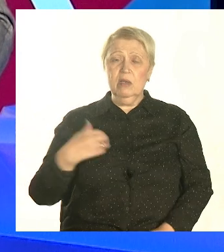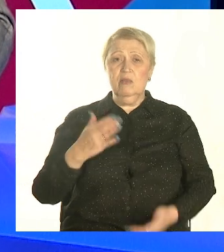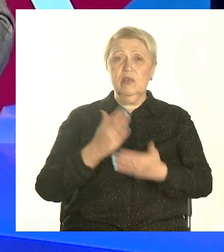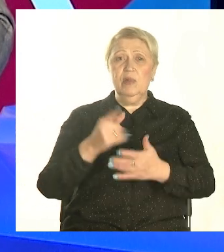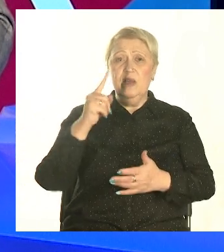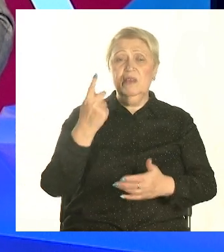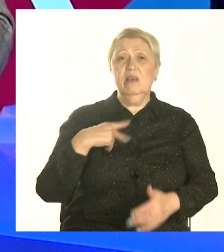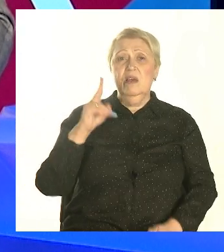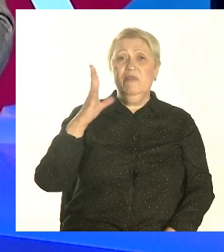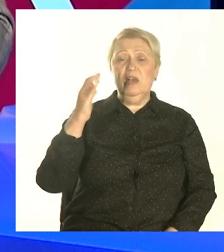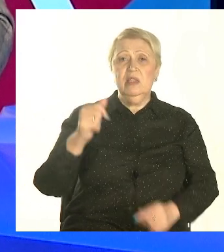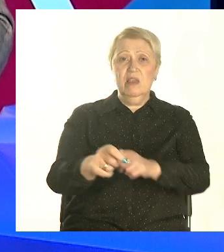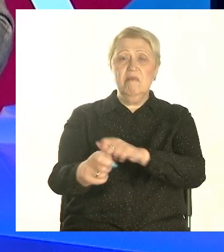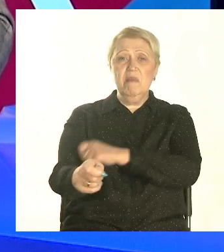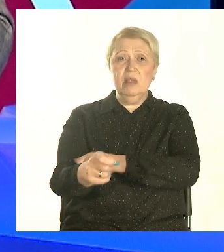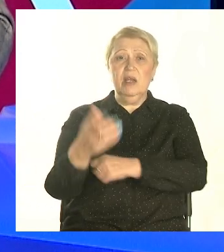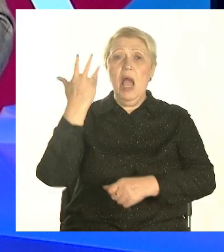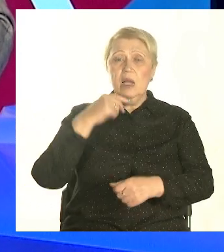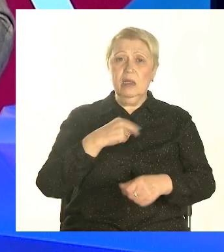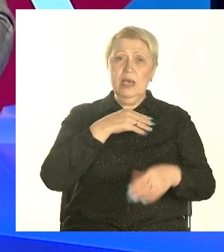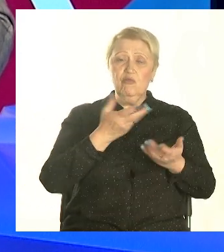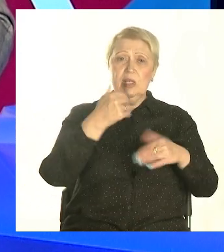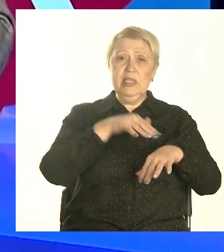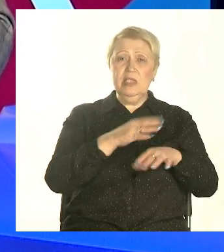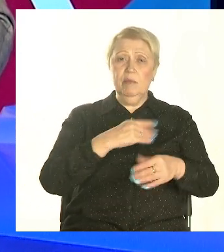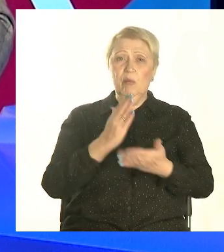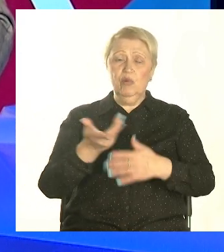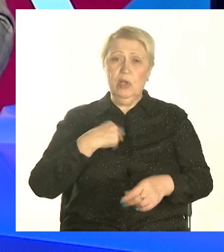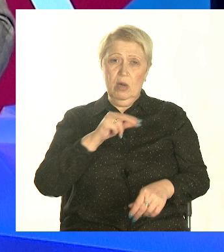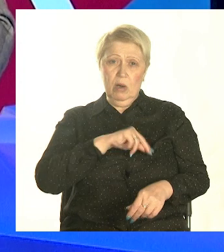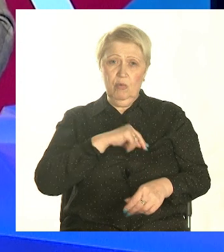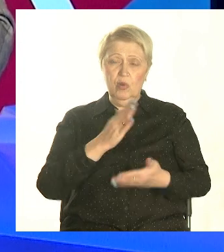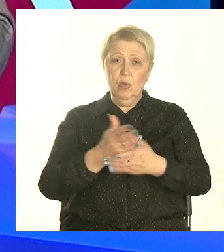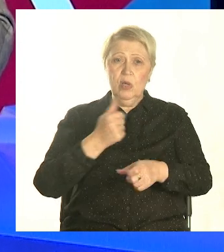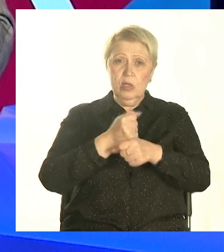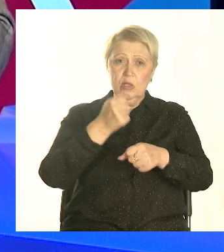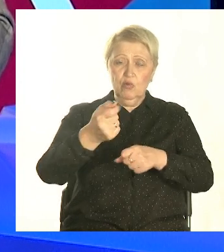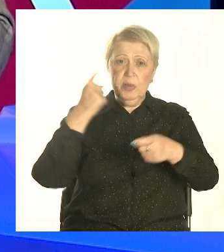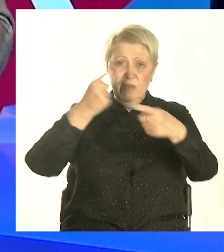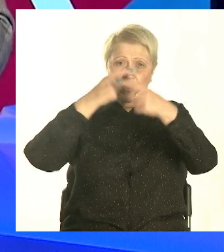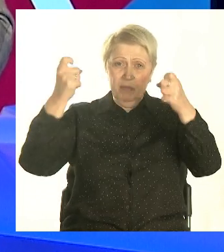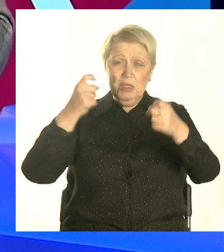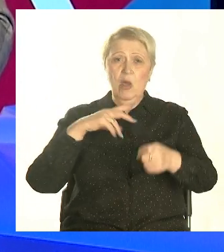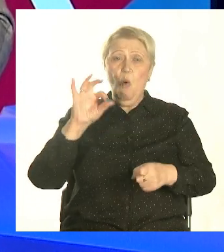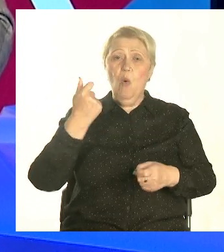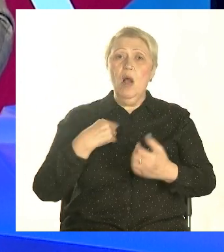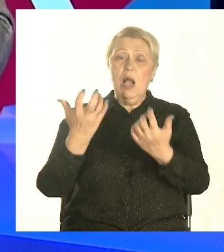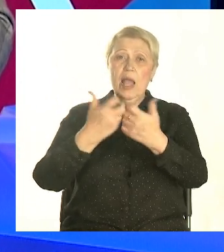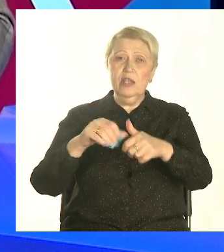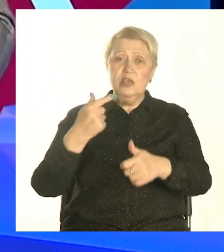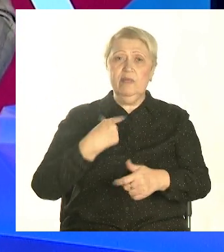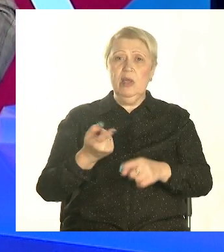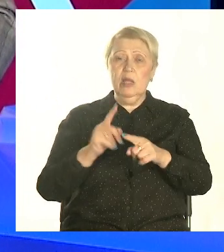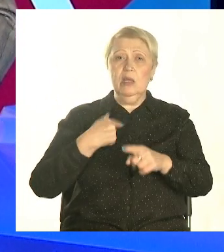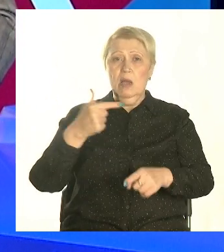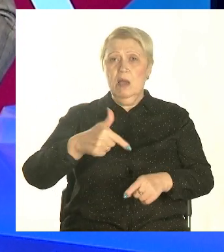метры. Когда система заработает, когда будет понятно, доступна информация о количестве зарегистрированных граждан, будем уже